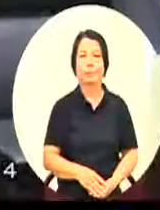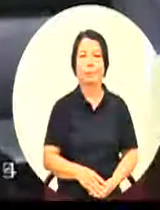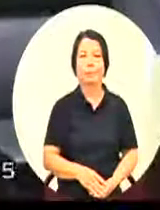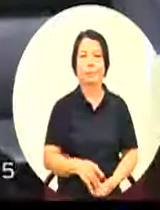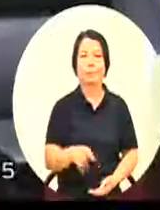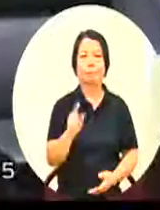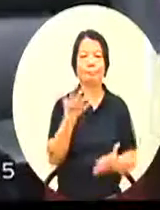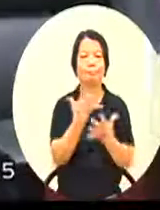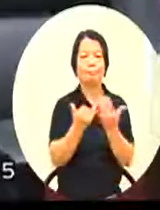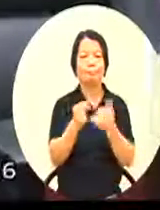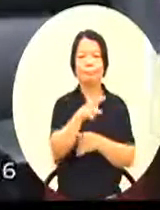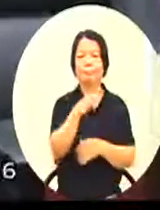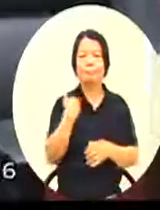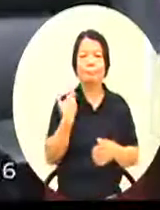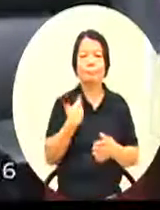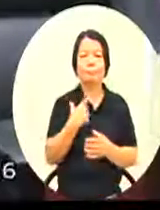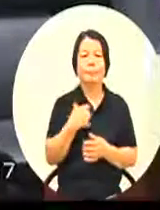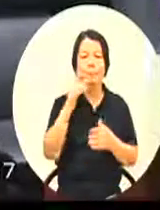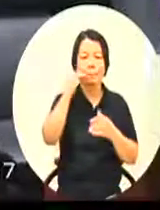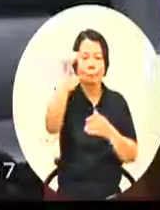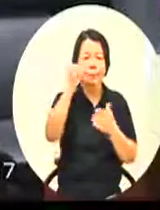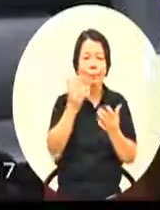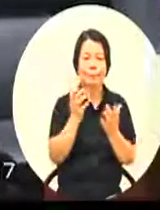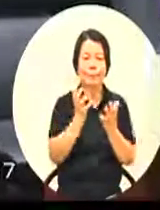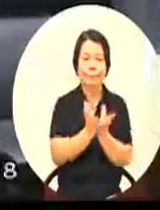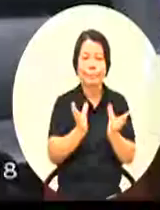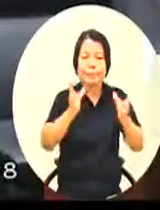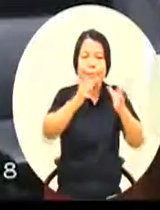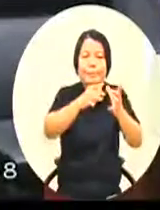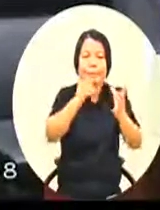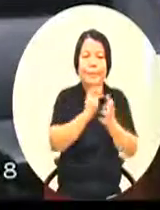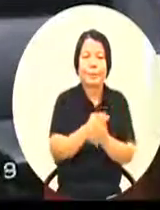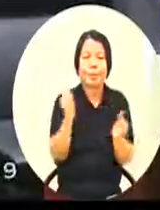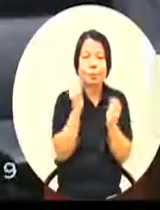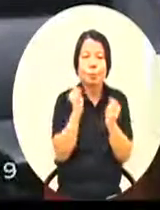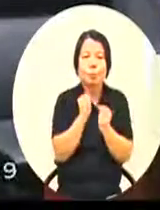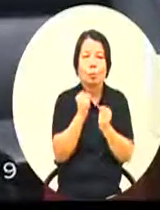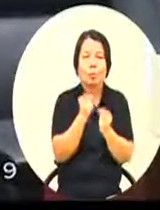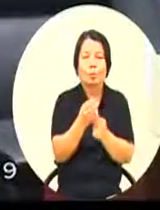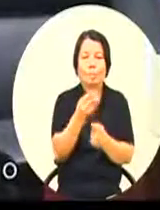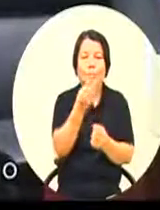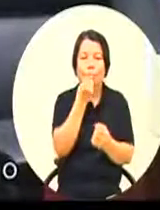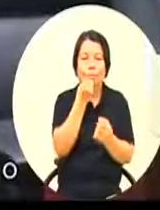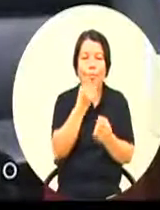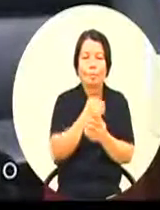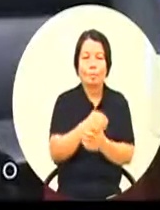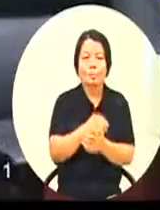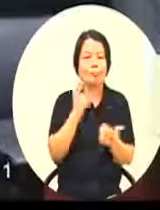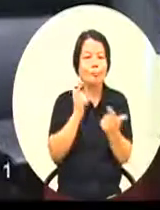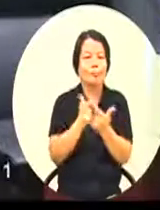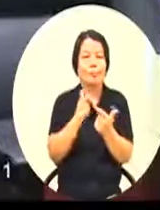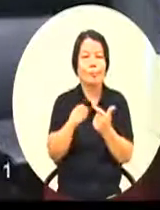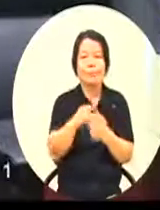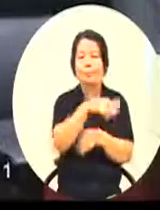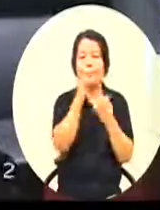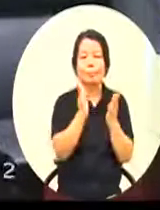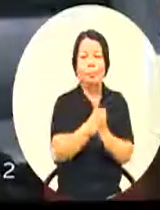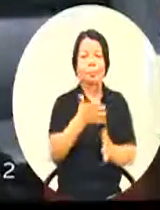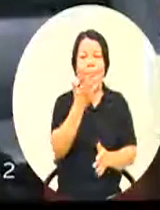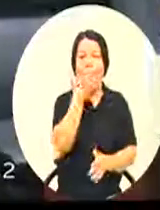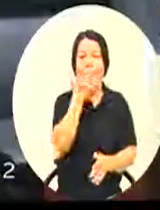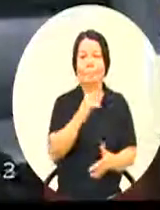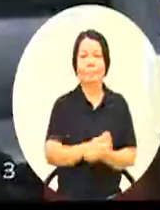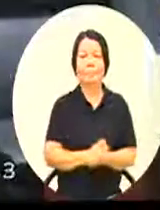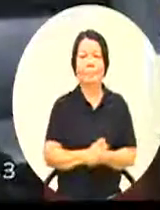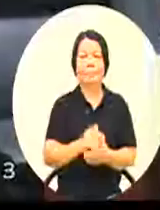长什么样子，欸，他也不知道说高丽菜要在冬天他吃的高丽菜才是对的，他们都不知道。那高